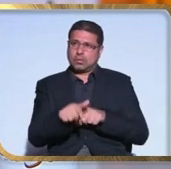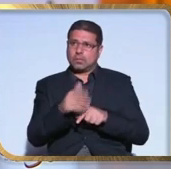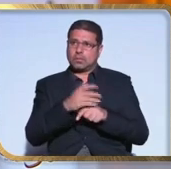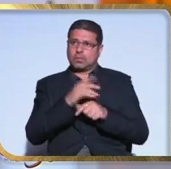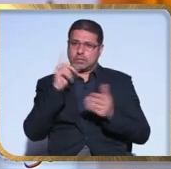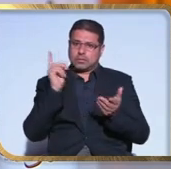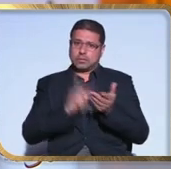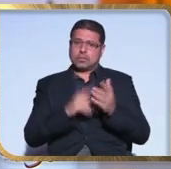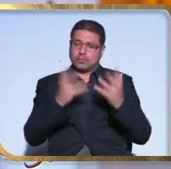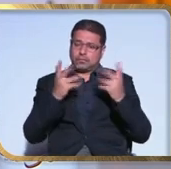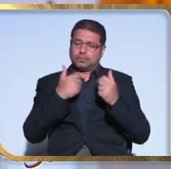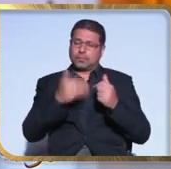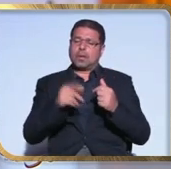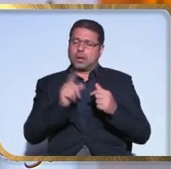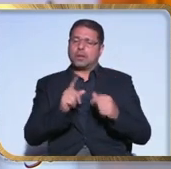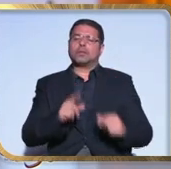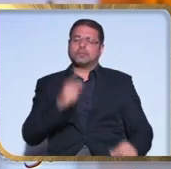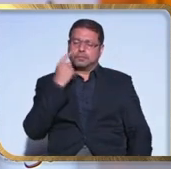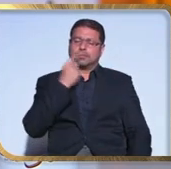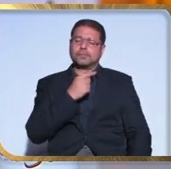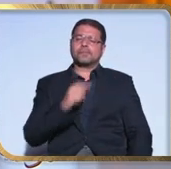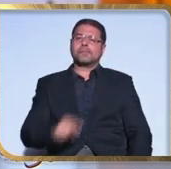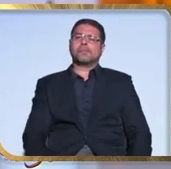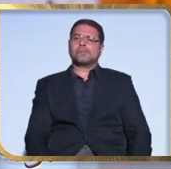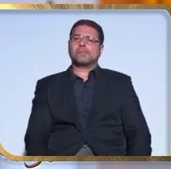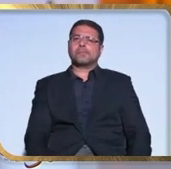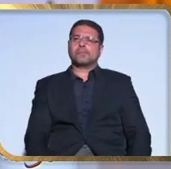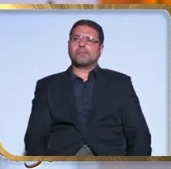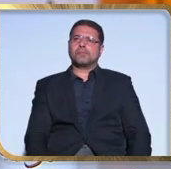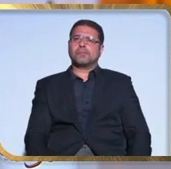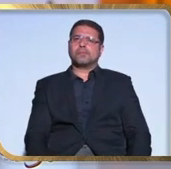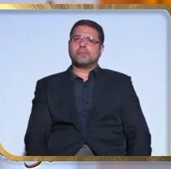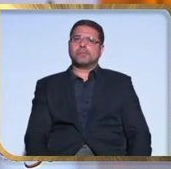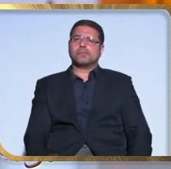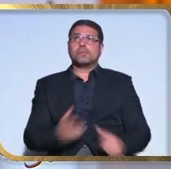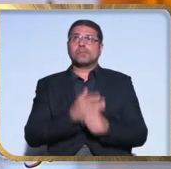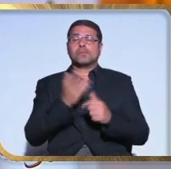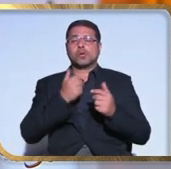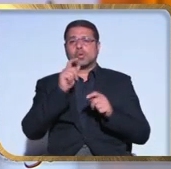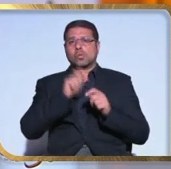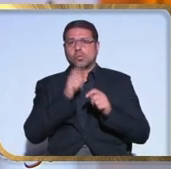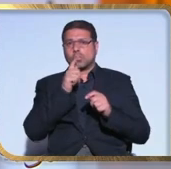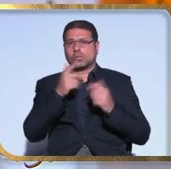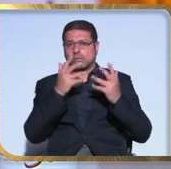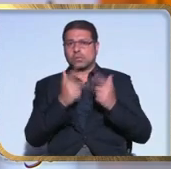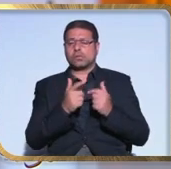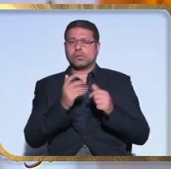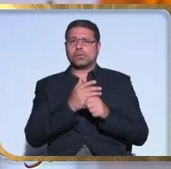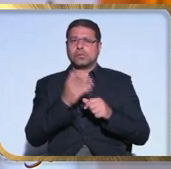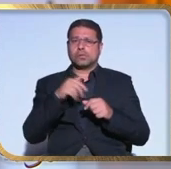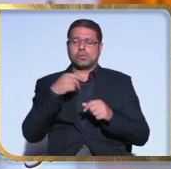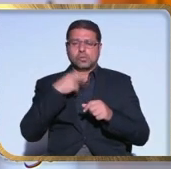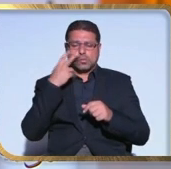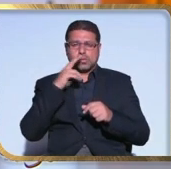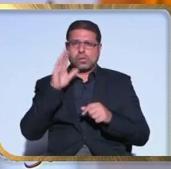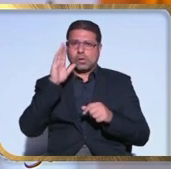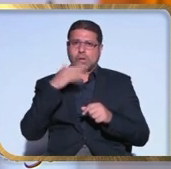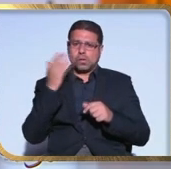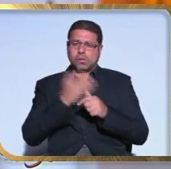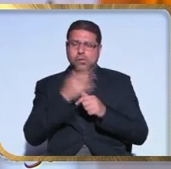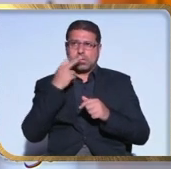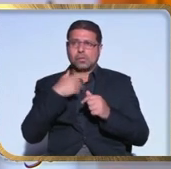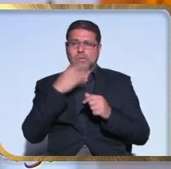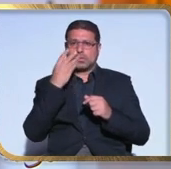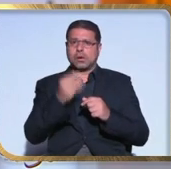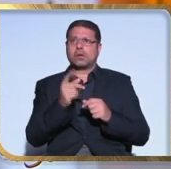يلزم العقاب بعد ده ولا لا حاضر اه لانال ما فيش مافيش ربنا مش هيسام احنا ارتكبنا الخطا مهما نعمل ربنا مش